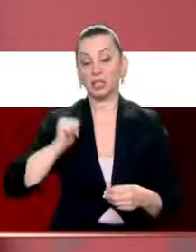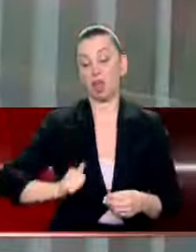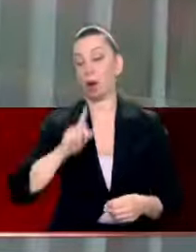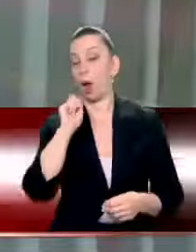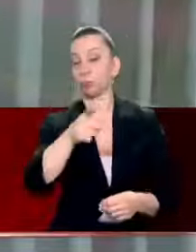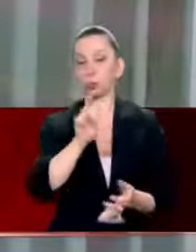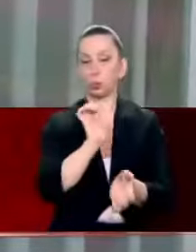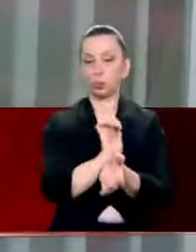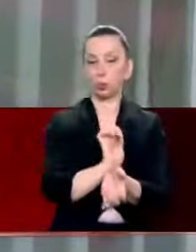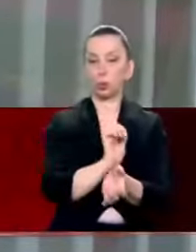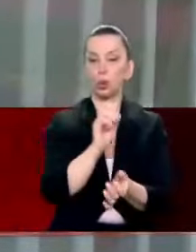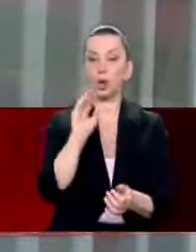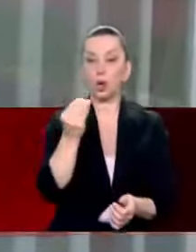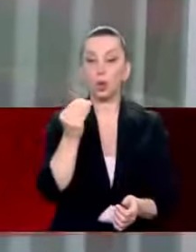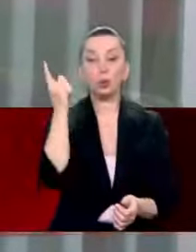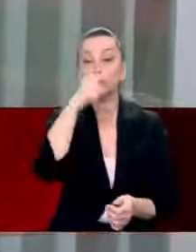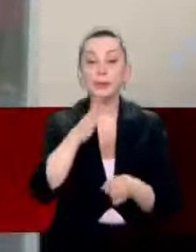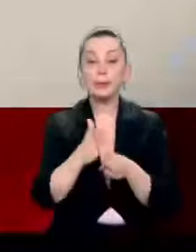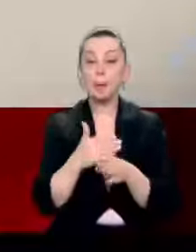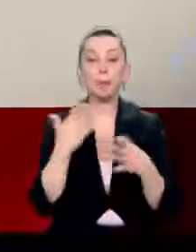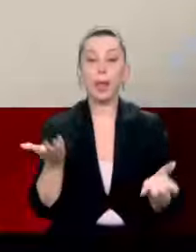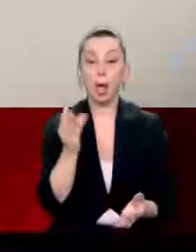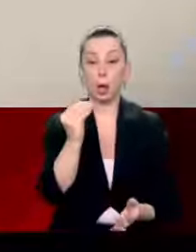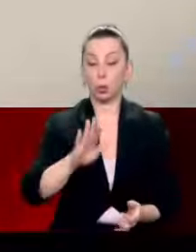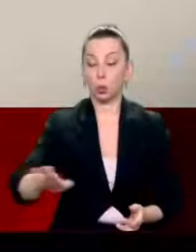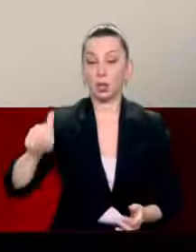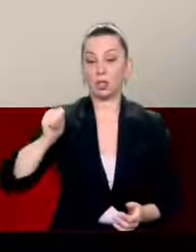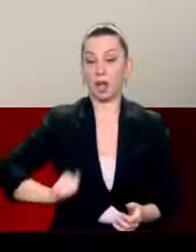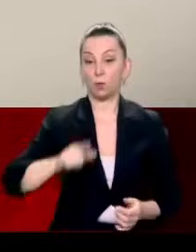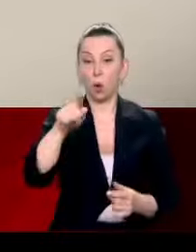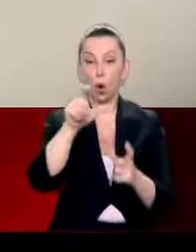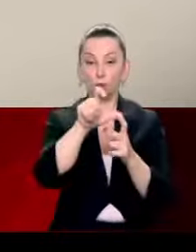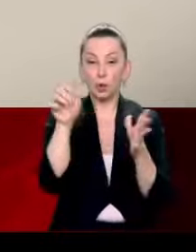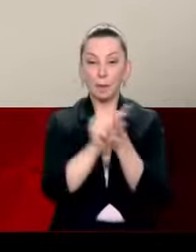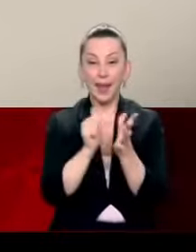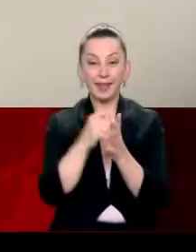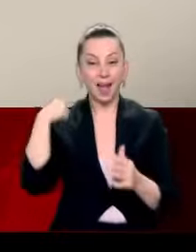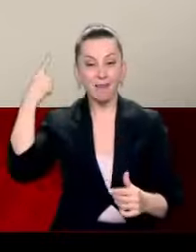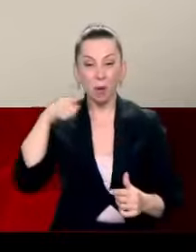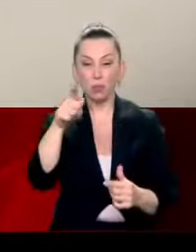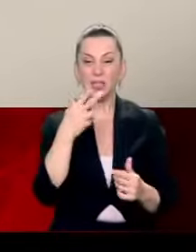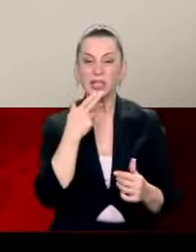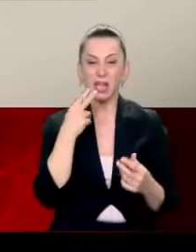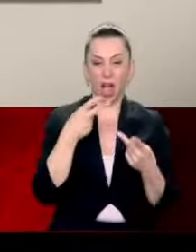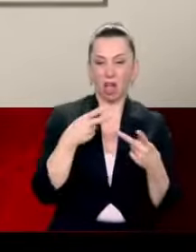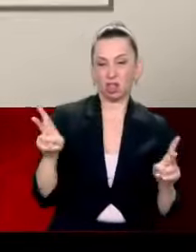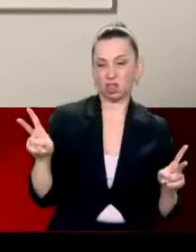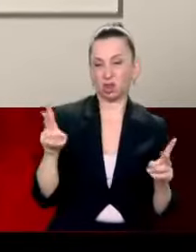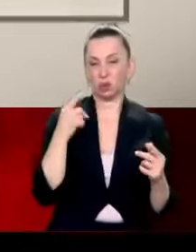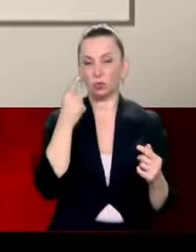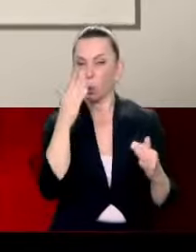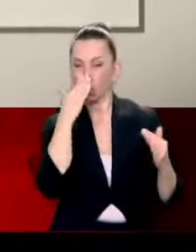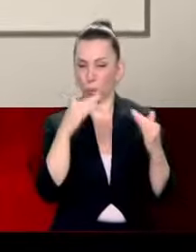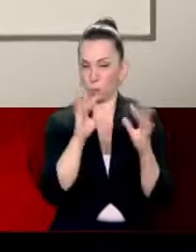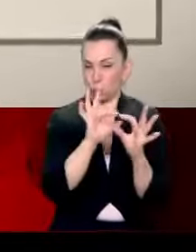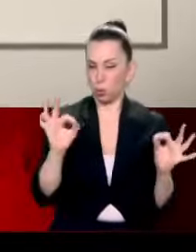talep etti. Talebinde çocuklar gerekçe gösterildi. Çünkü savcı o sosyal medya fenomeninin paylaşımlarının çocuklar tarafından da